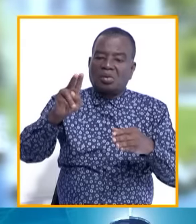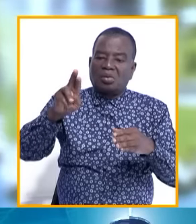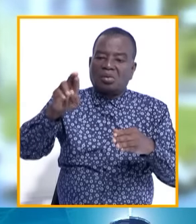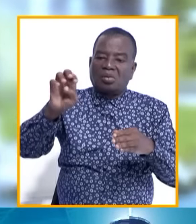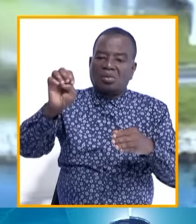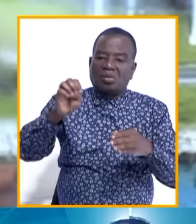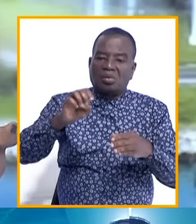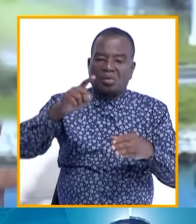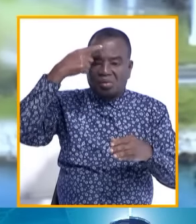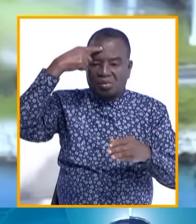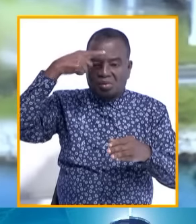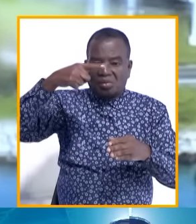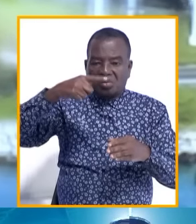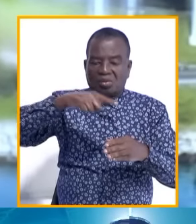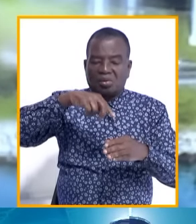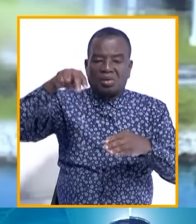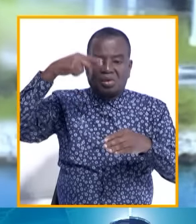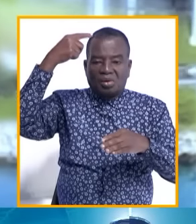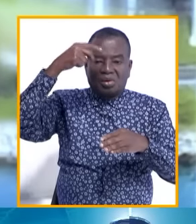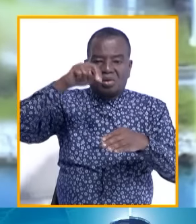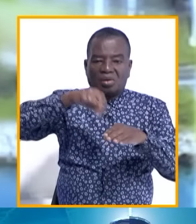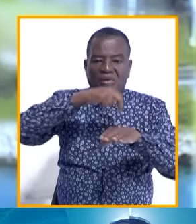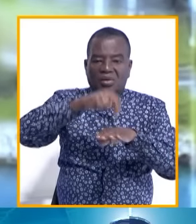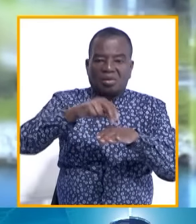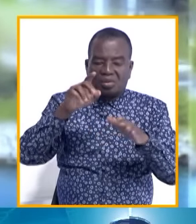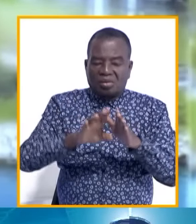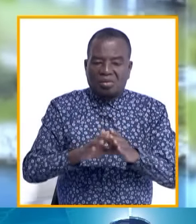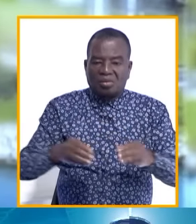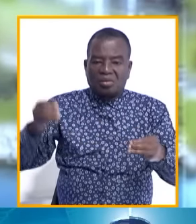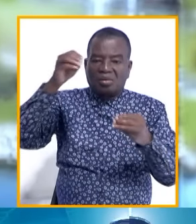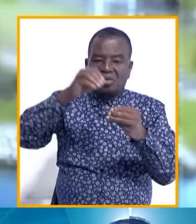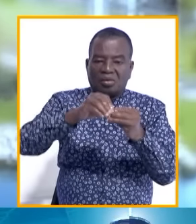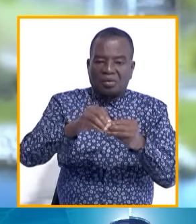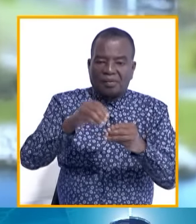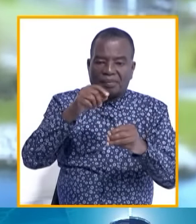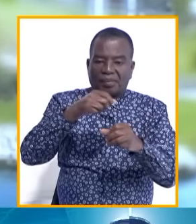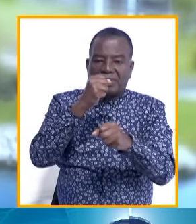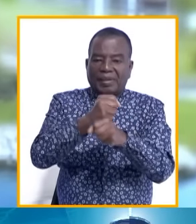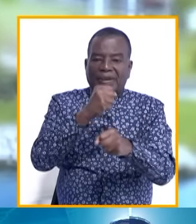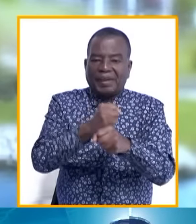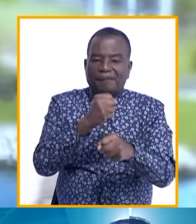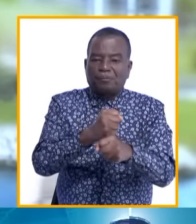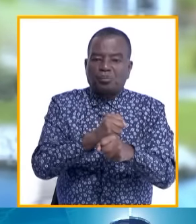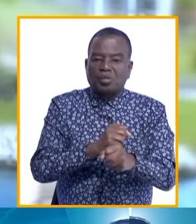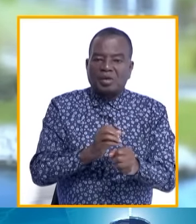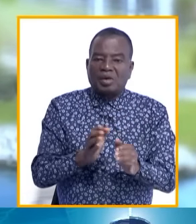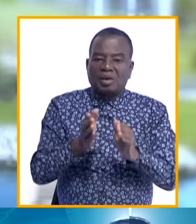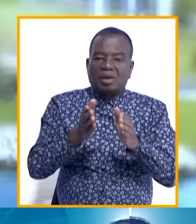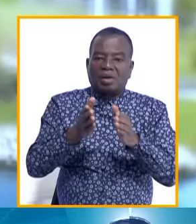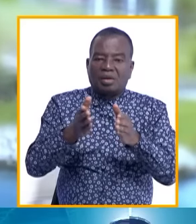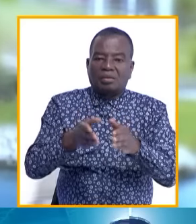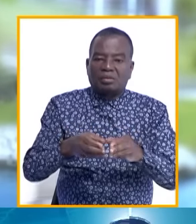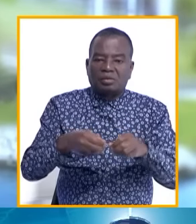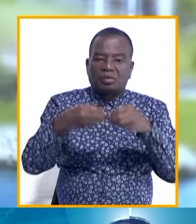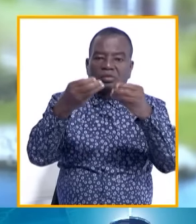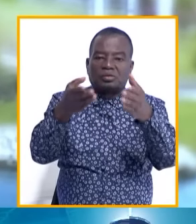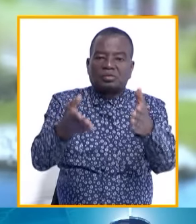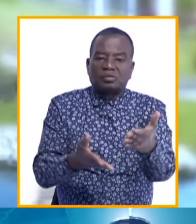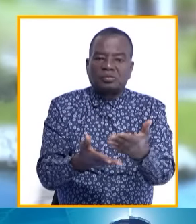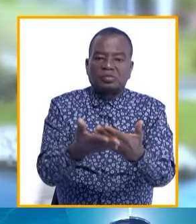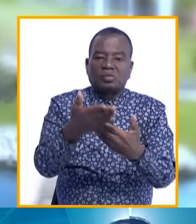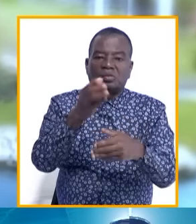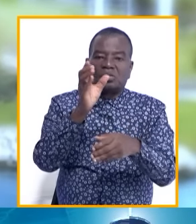équipement pour une plus grande action sur le terrain. Du matériel roulant, des gilets opérationnels et des bateaux pneumatiques ont été donnés par